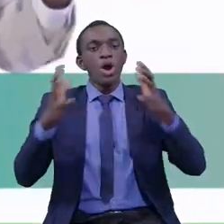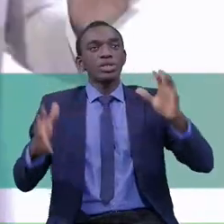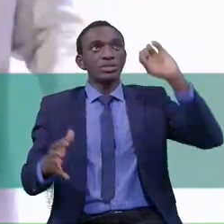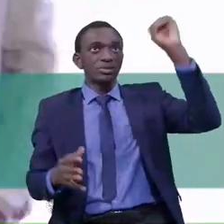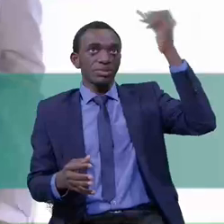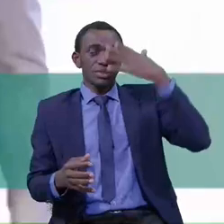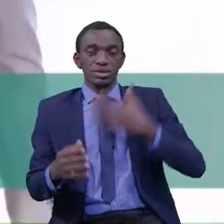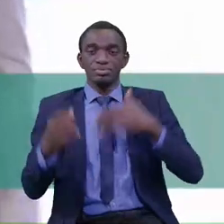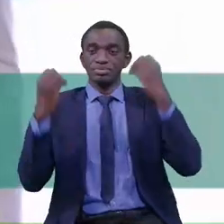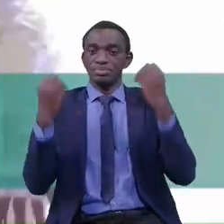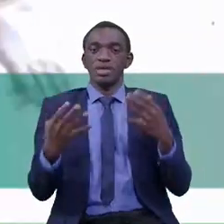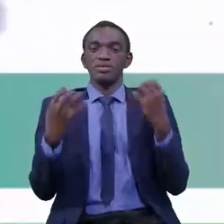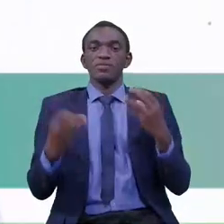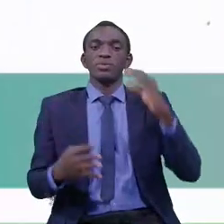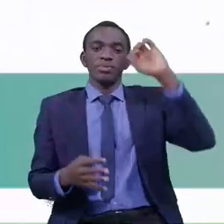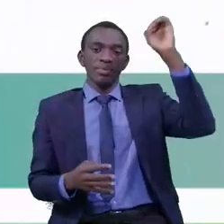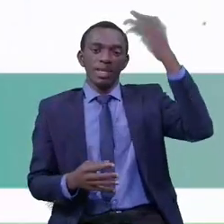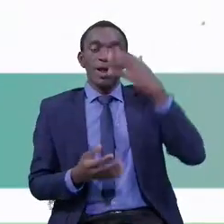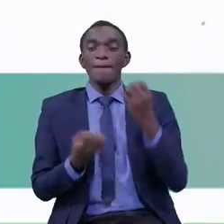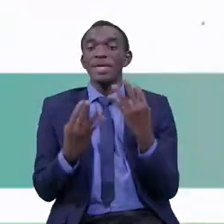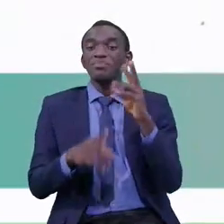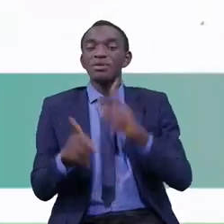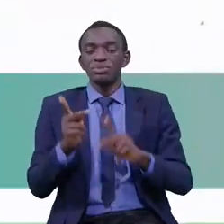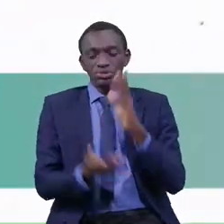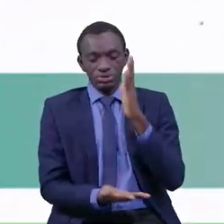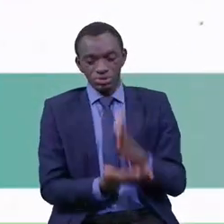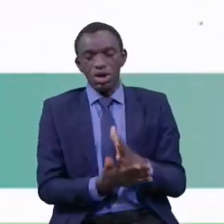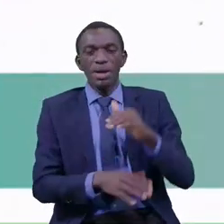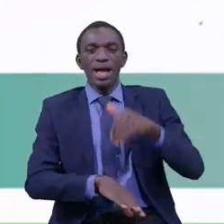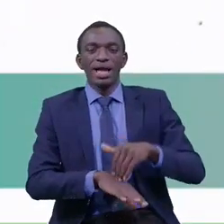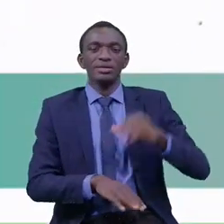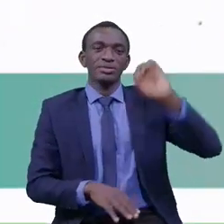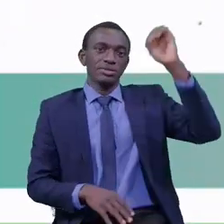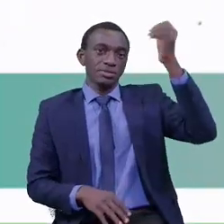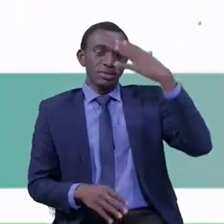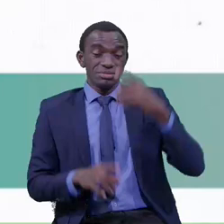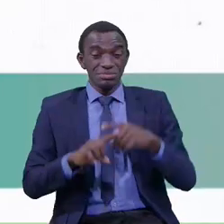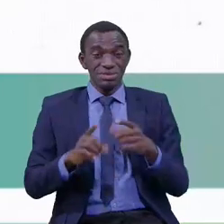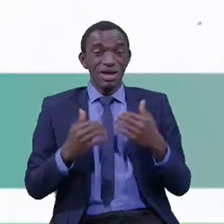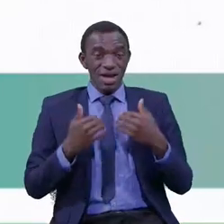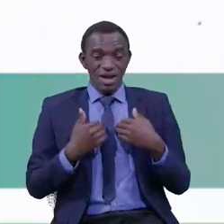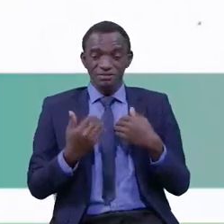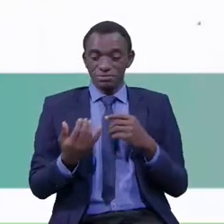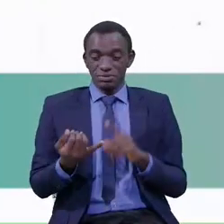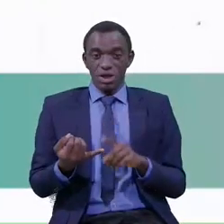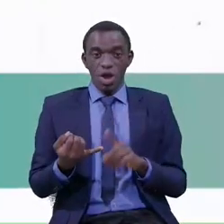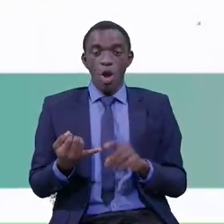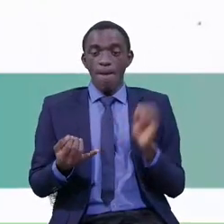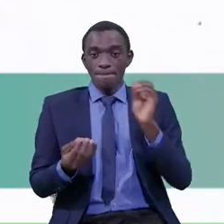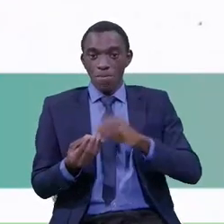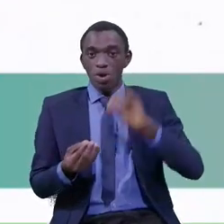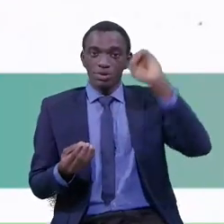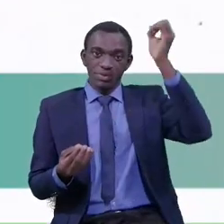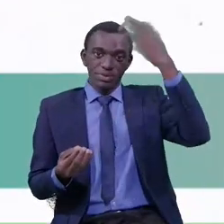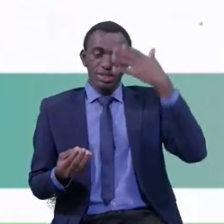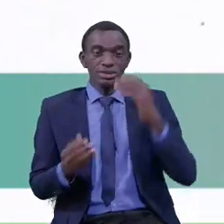grâce. Plusieurs s'arrêtent à la grâce. Mais, il y a plus de grâce, c'est ce qu'il a dit. Il